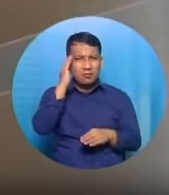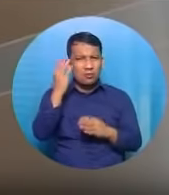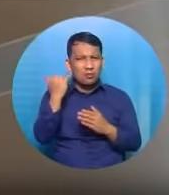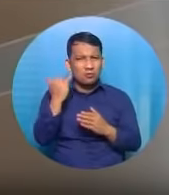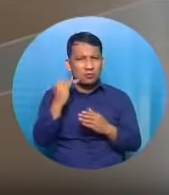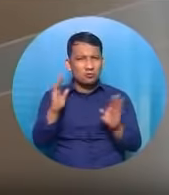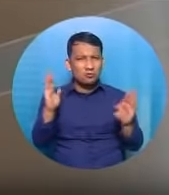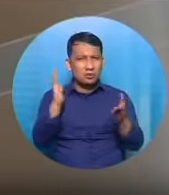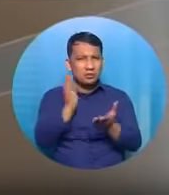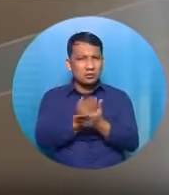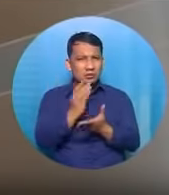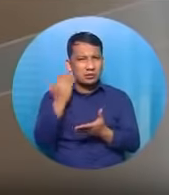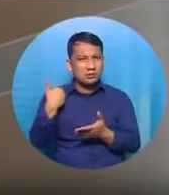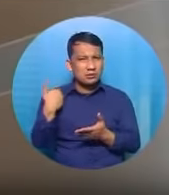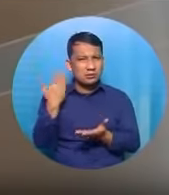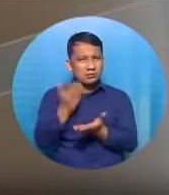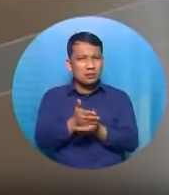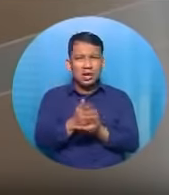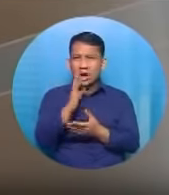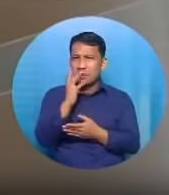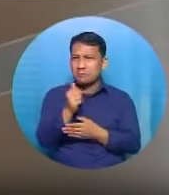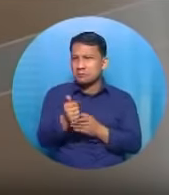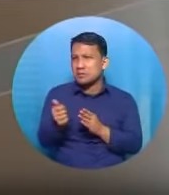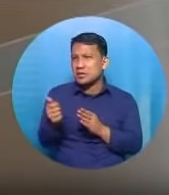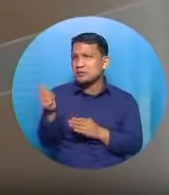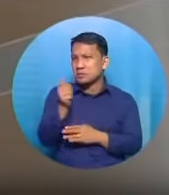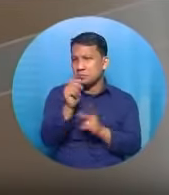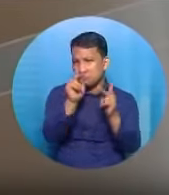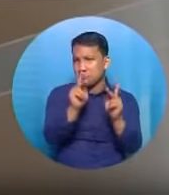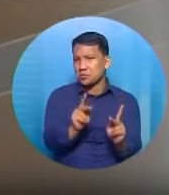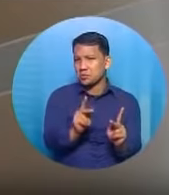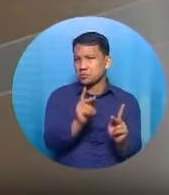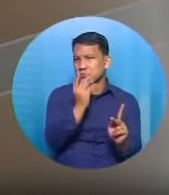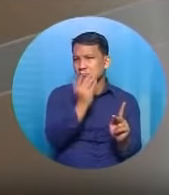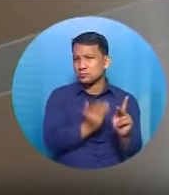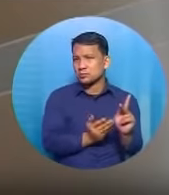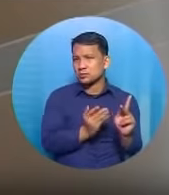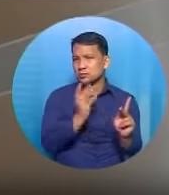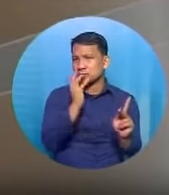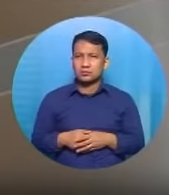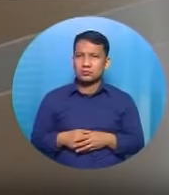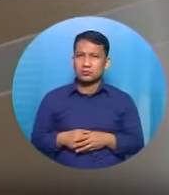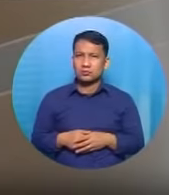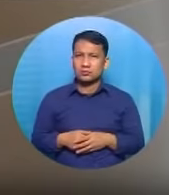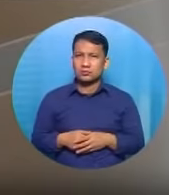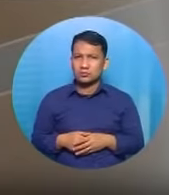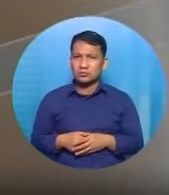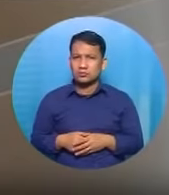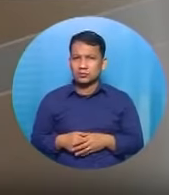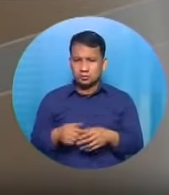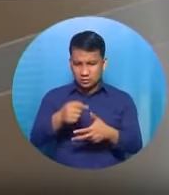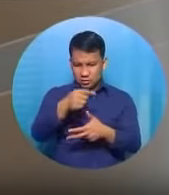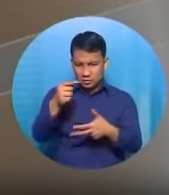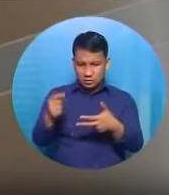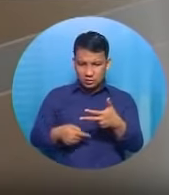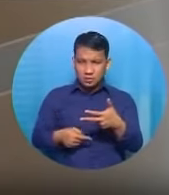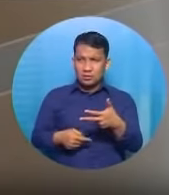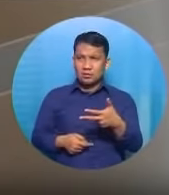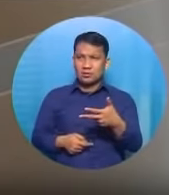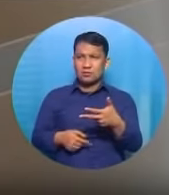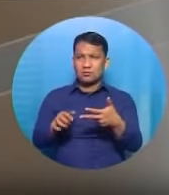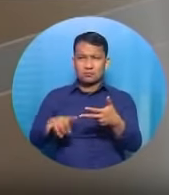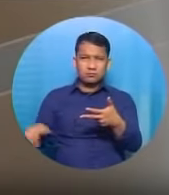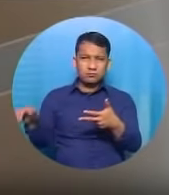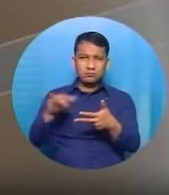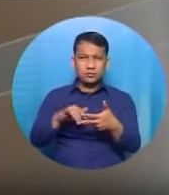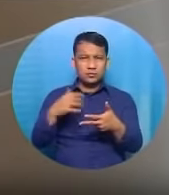ito mapahinto-hinto. So somebody or some people are behind these three poultry para sila